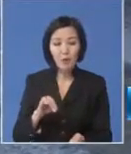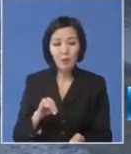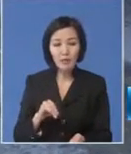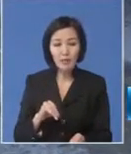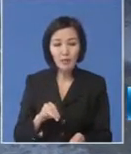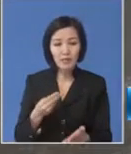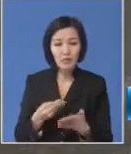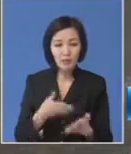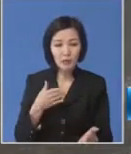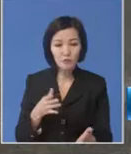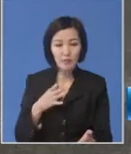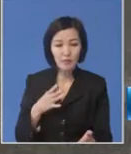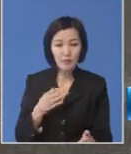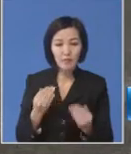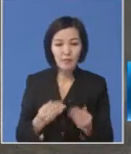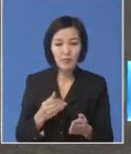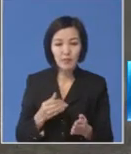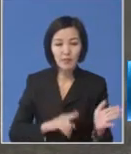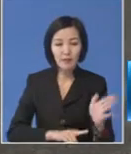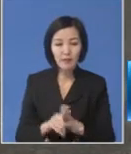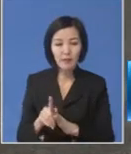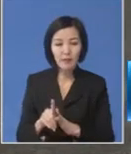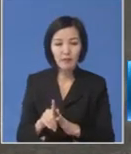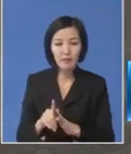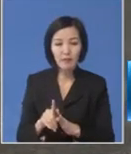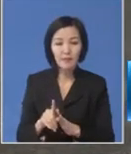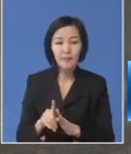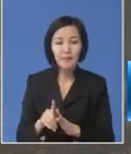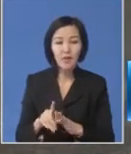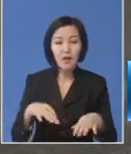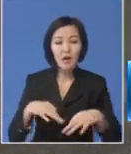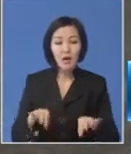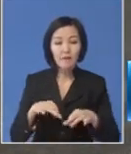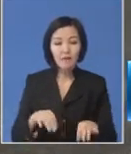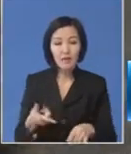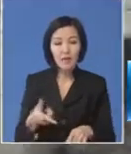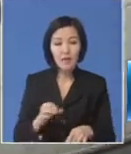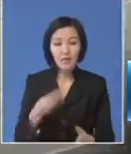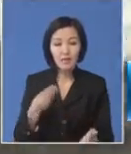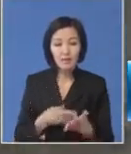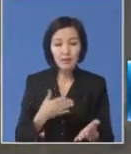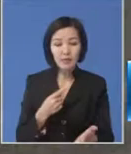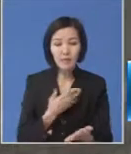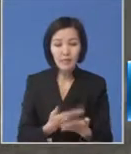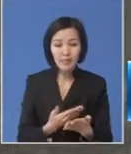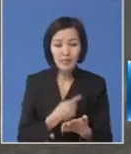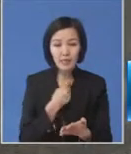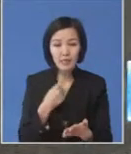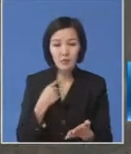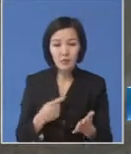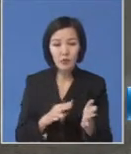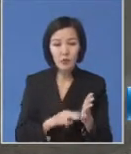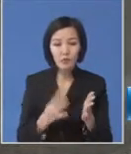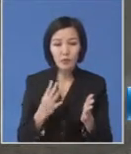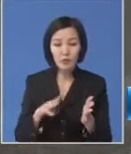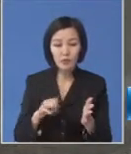сатылып жатыр. Биылдан бастап елімізде автогаз бағасы қымбаттады. Мәселен, айта кететін болсақ, Талдықорғанда оның бағасы бұрындары 74